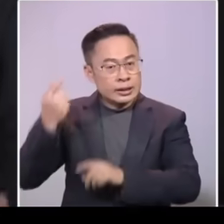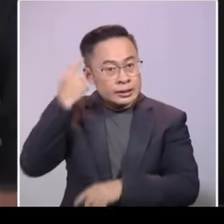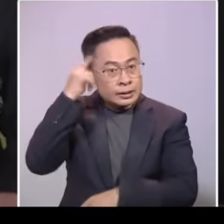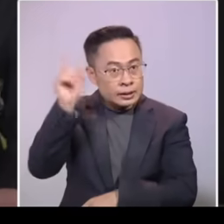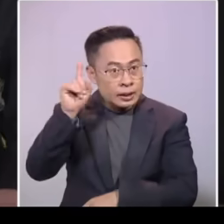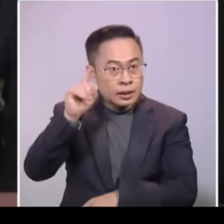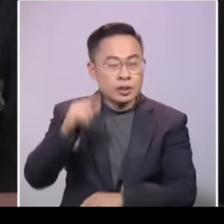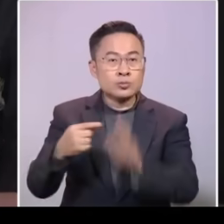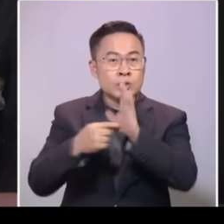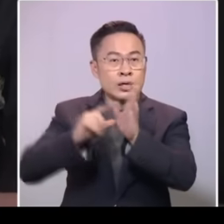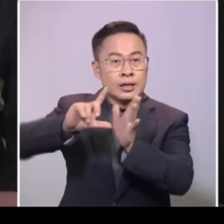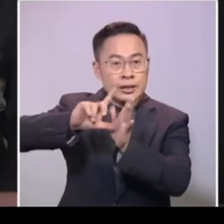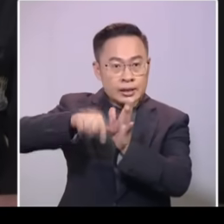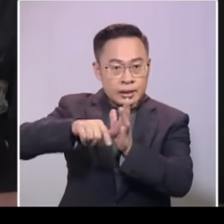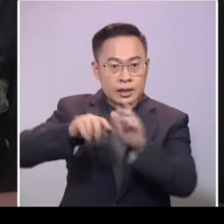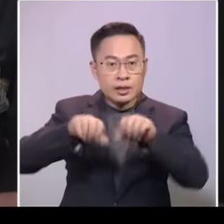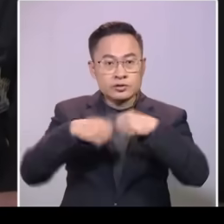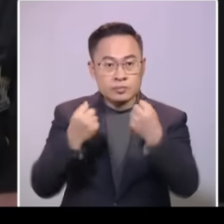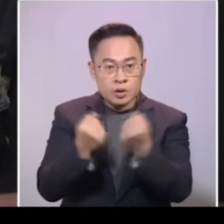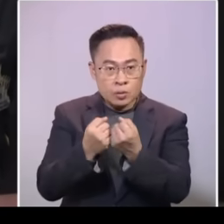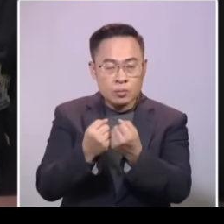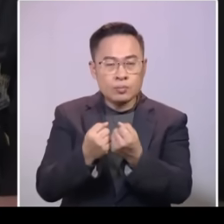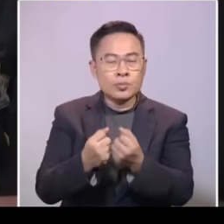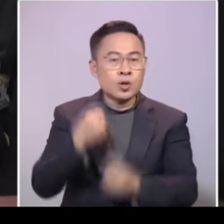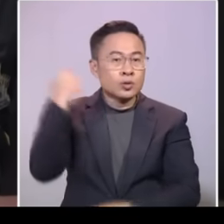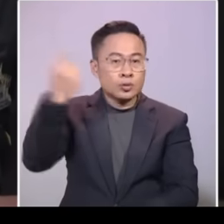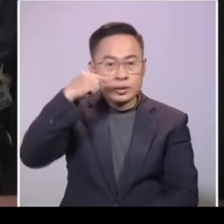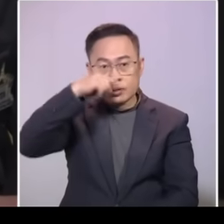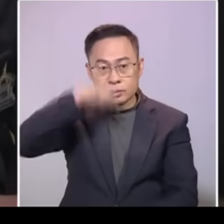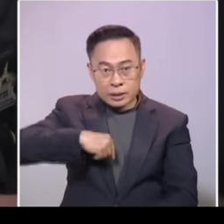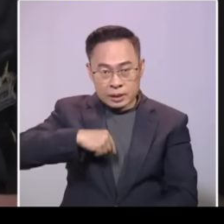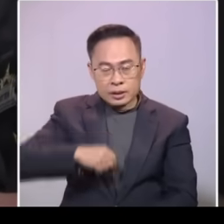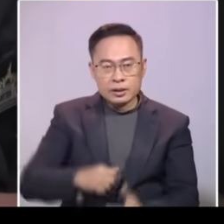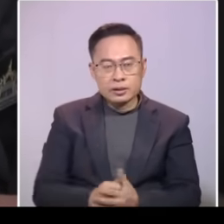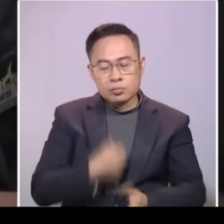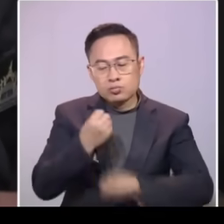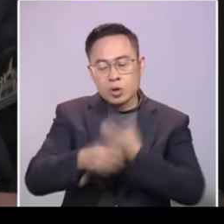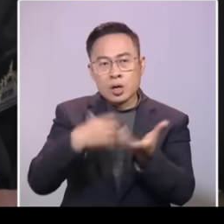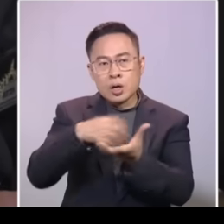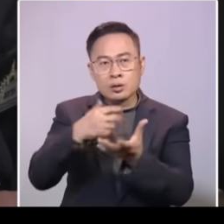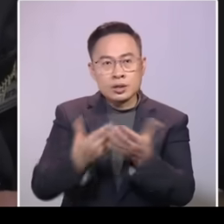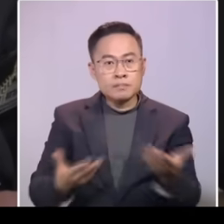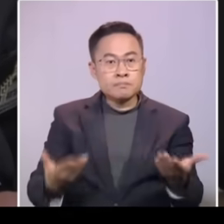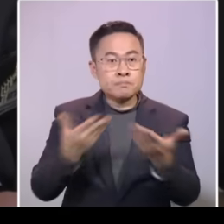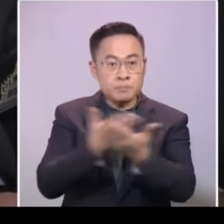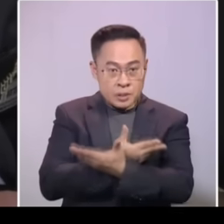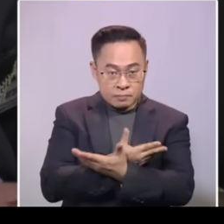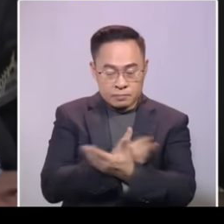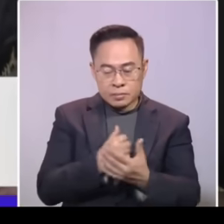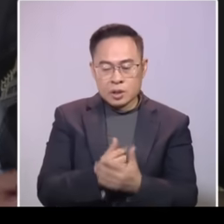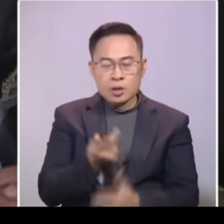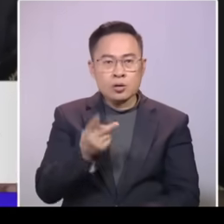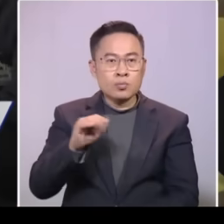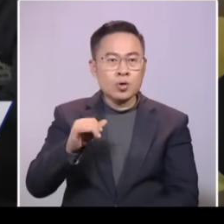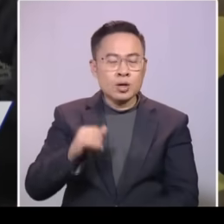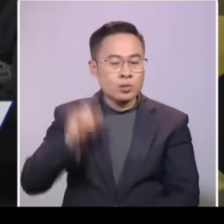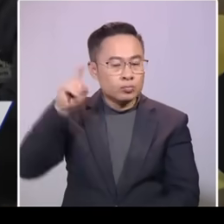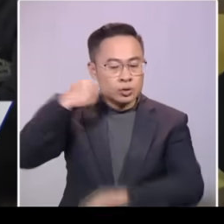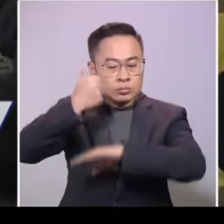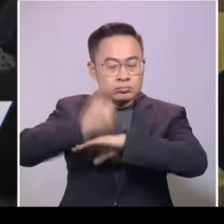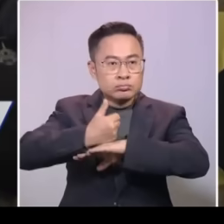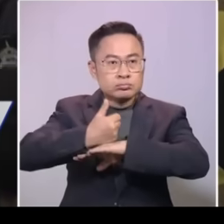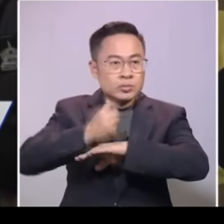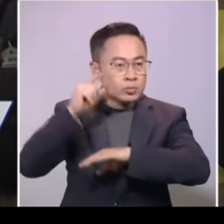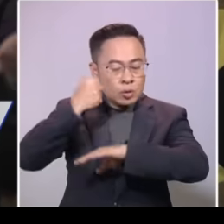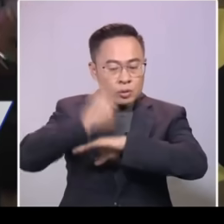รัตนานนท์ซึ่งเป็นเลขาธิการสมาคมไทยธุรกิจการท่องเที่ยวหรือว่าแอตต้าพูดถึงการปรับครมนะครับที่อย่างคุณสุดาวัลย์หวัง